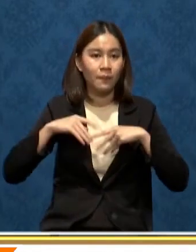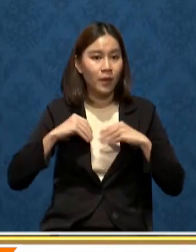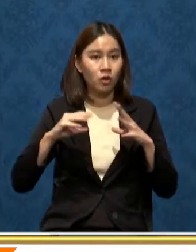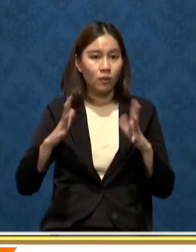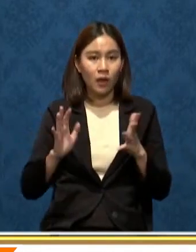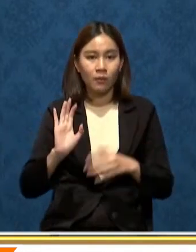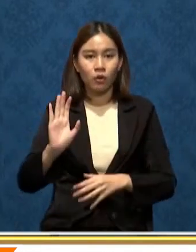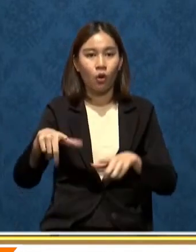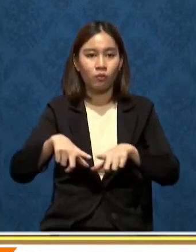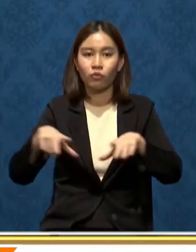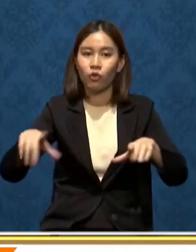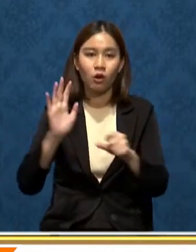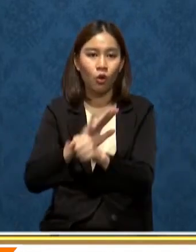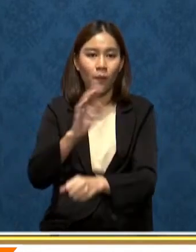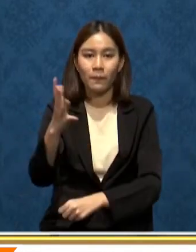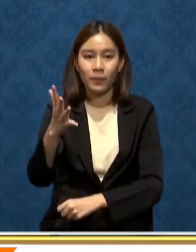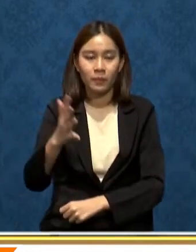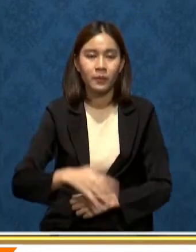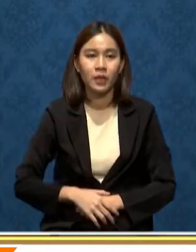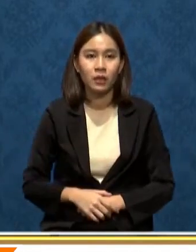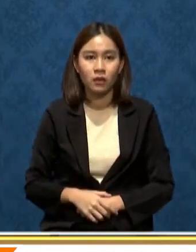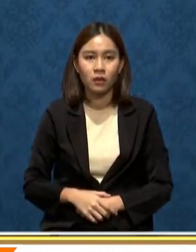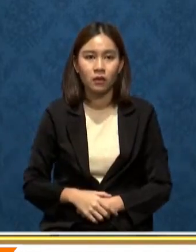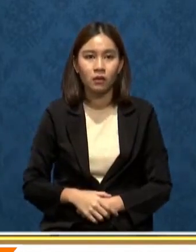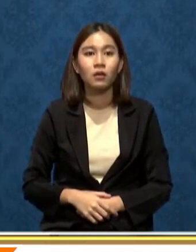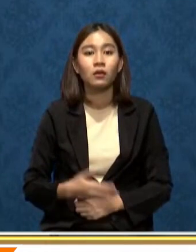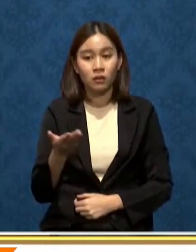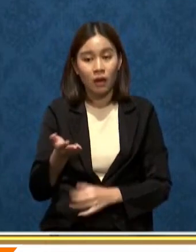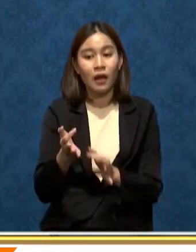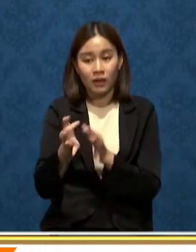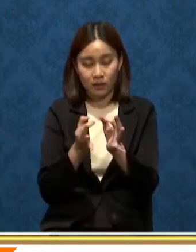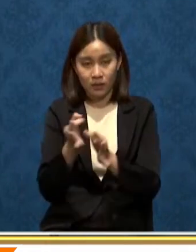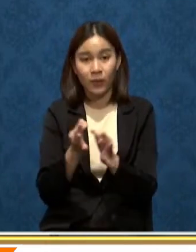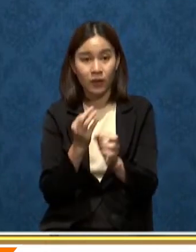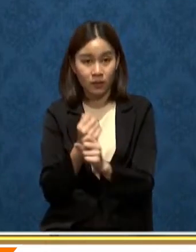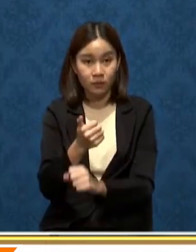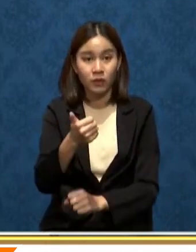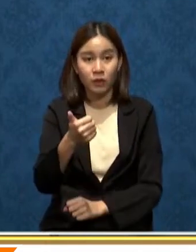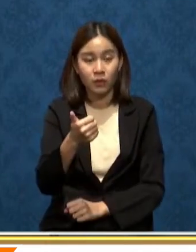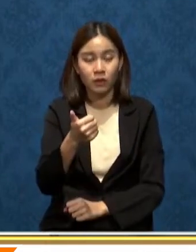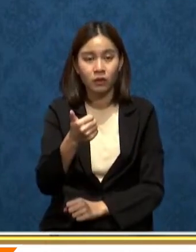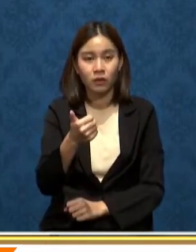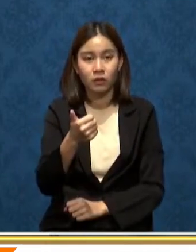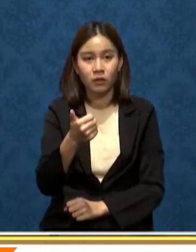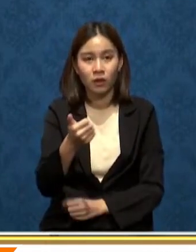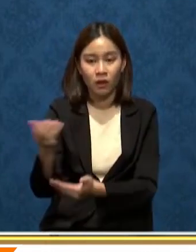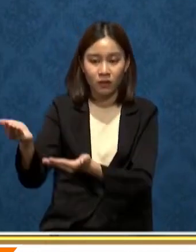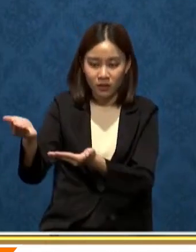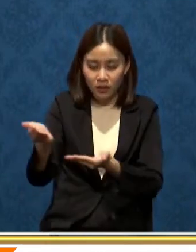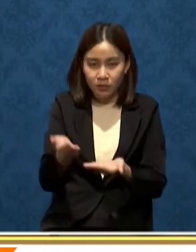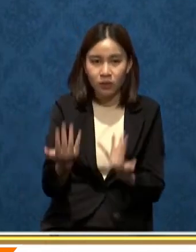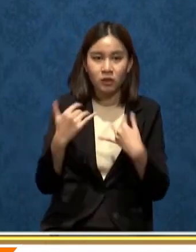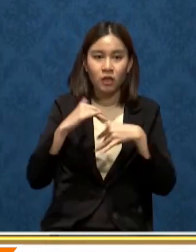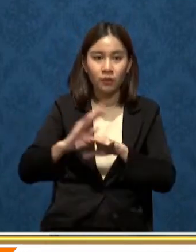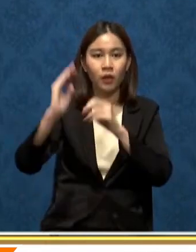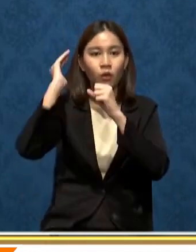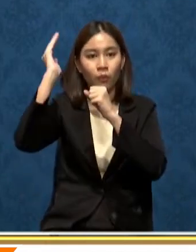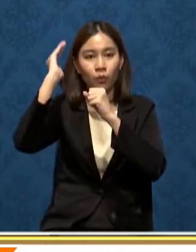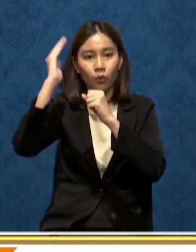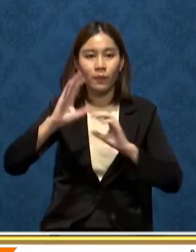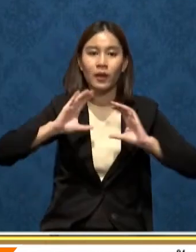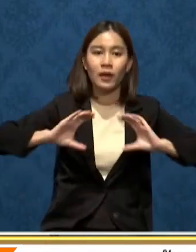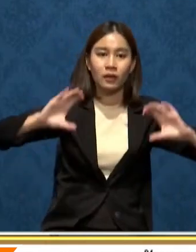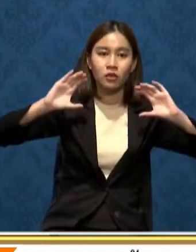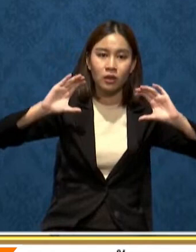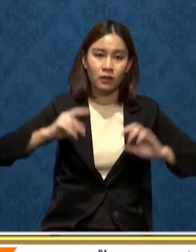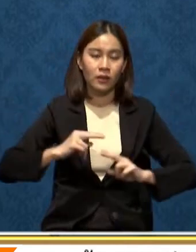ในพืนที่เท่าที่ควรท่านพอจะชี้แงไดไครบว่าองคกรททานเชิญมารวมเวทีทั้งภาคร